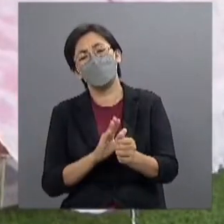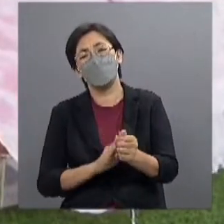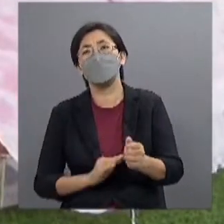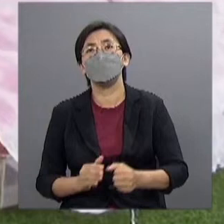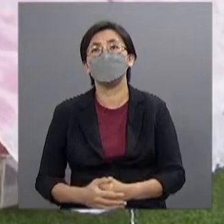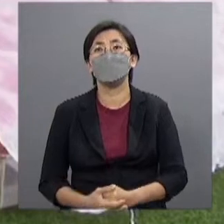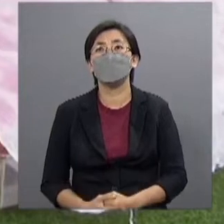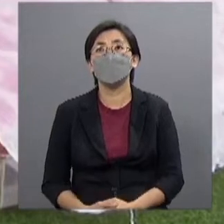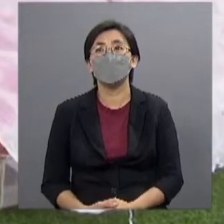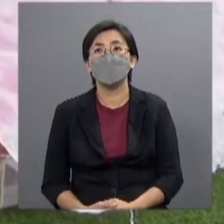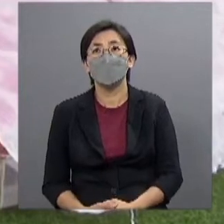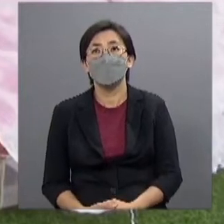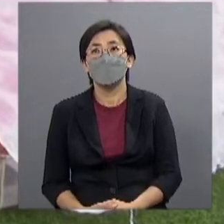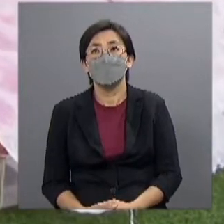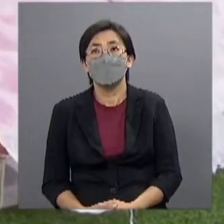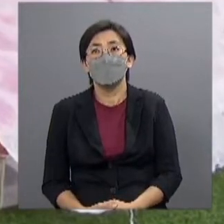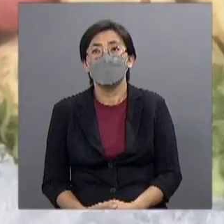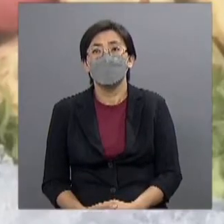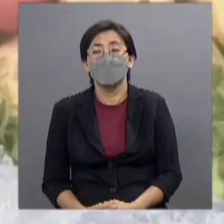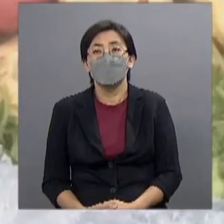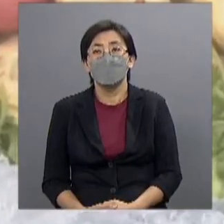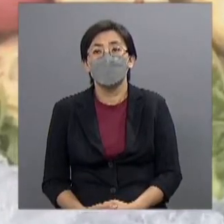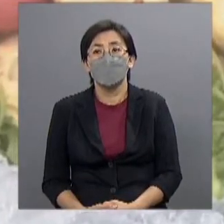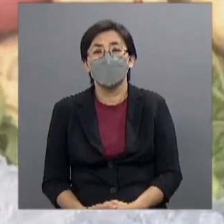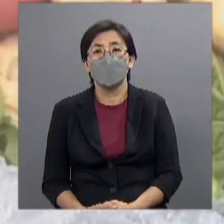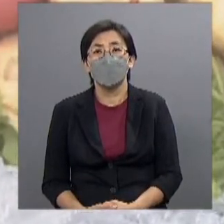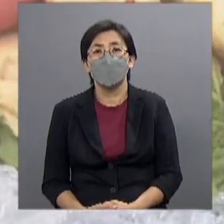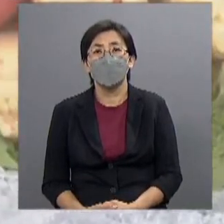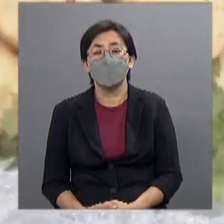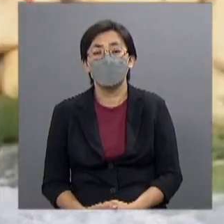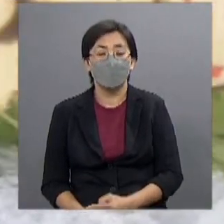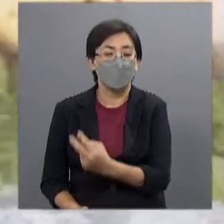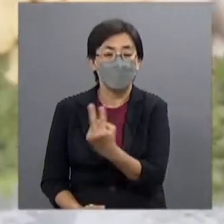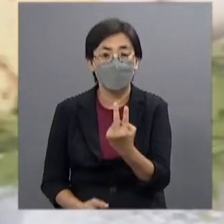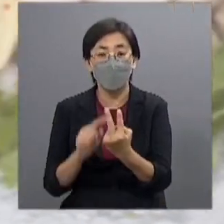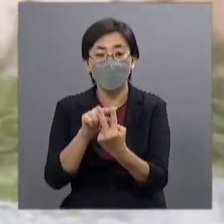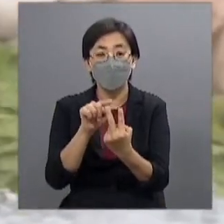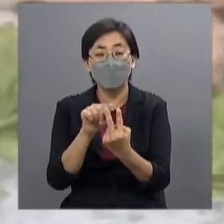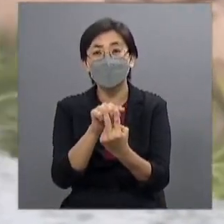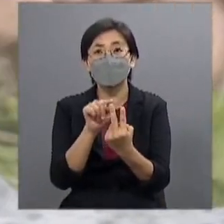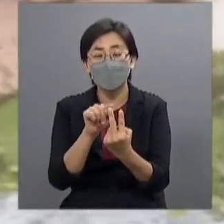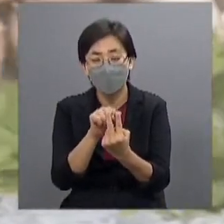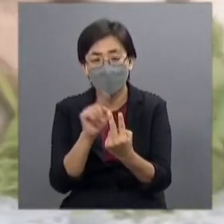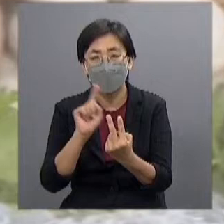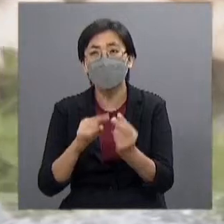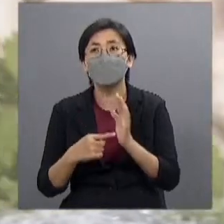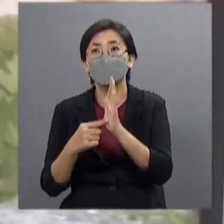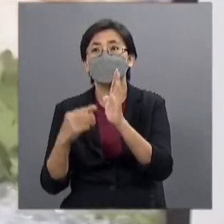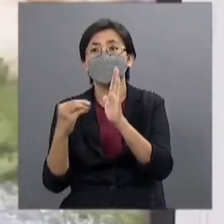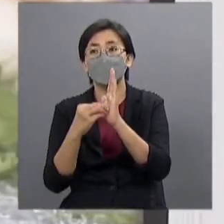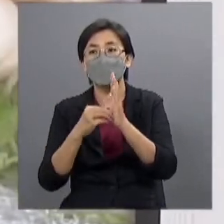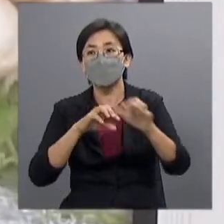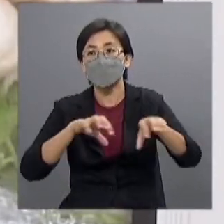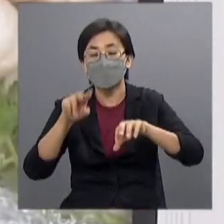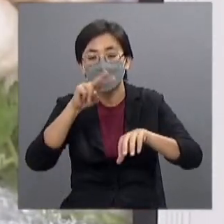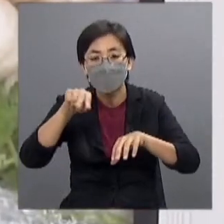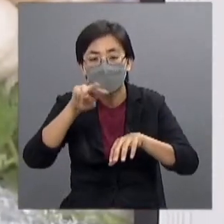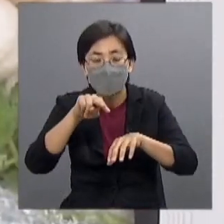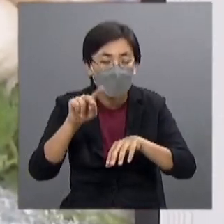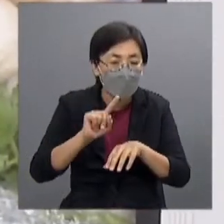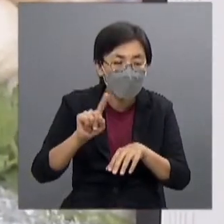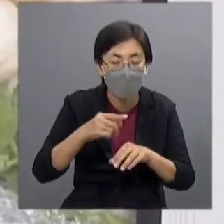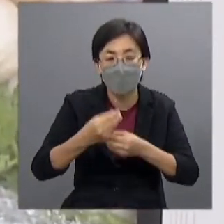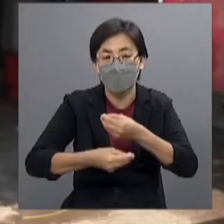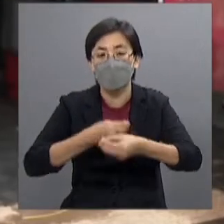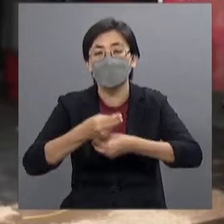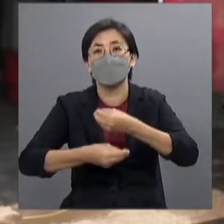างไปจาก2คนนี้นะคะที่อยู่ในชุมชนค่ะได้เสนอให้ทางกทมเนี่ยจัดหาพื้นที่ให้สามารถค้าขายได้นะคะ